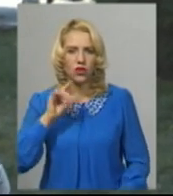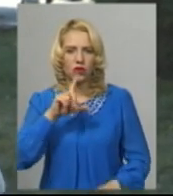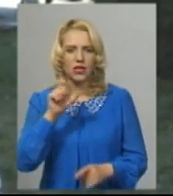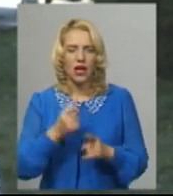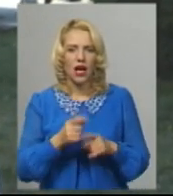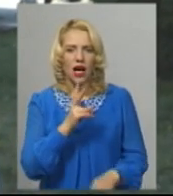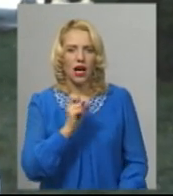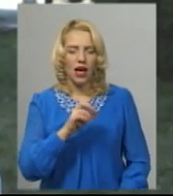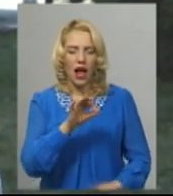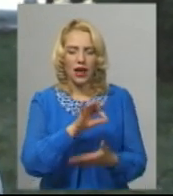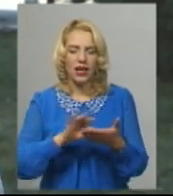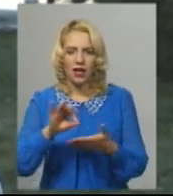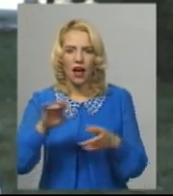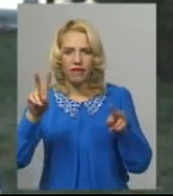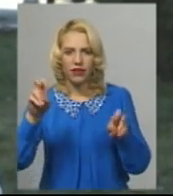каліграфію приїдуть